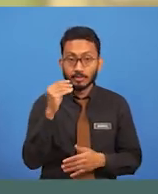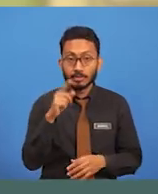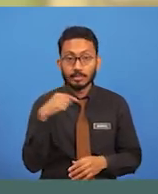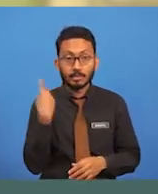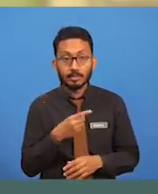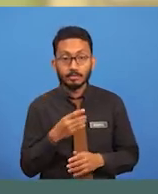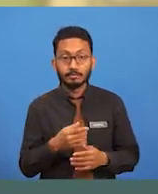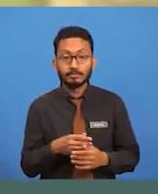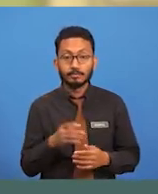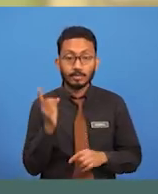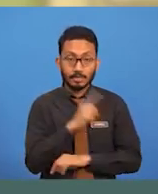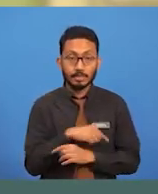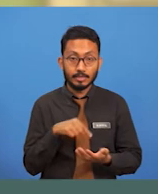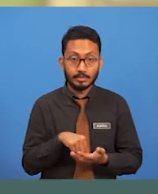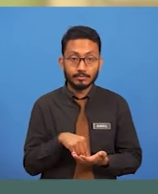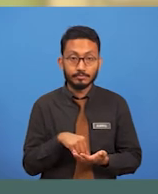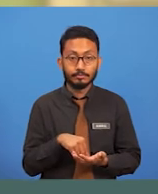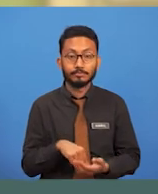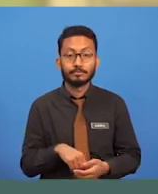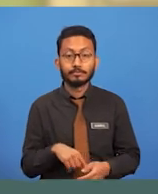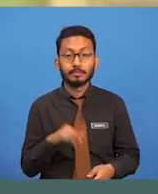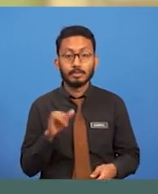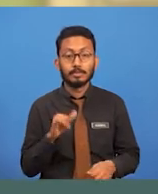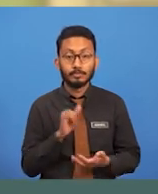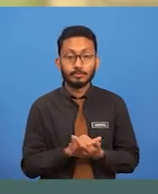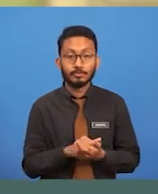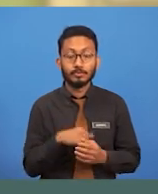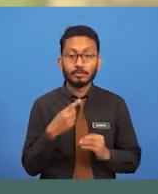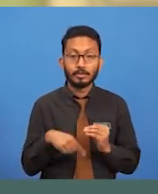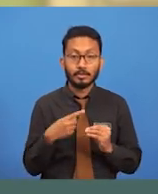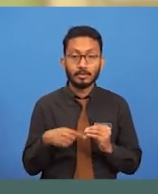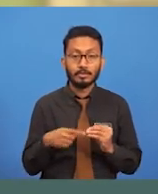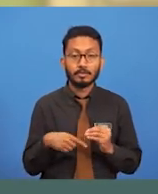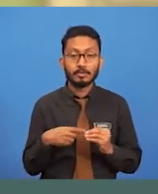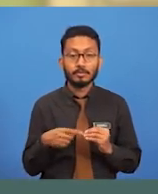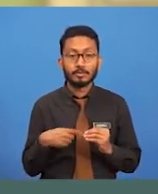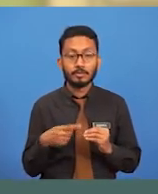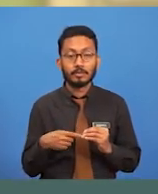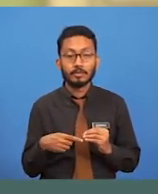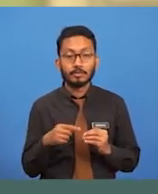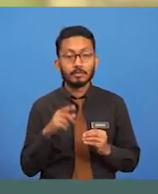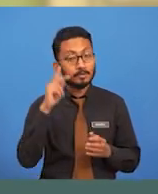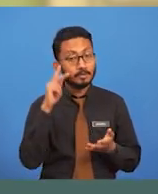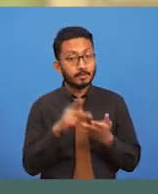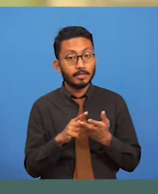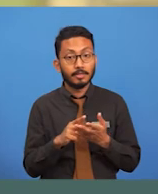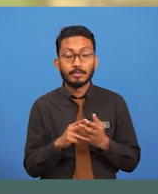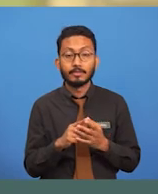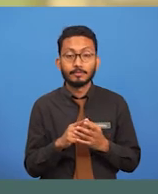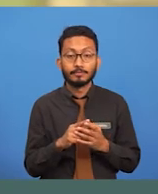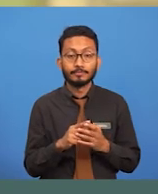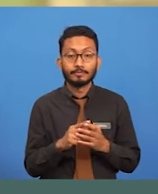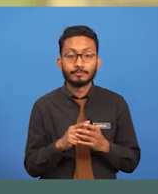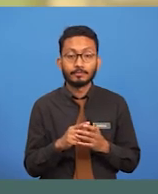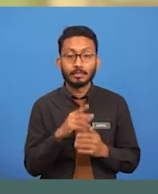hari ini, iaitu mengenai pengenalan dan proses identiti